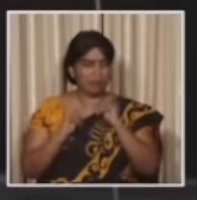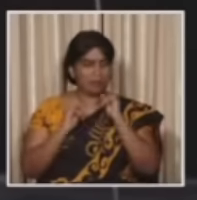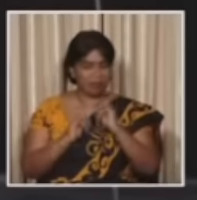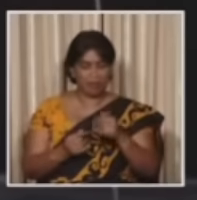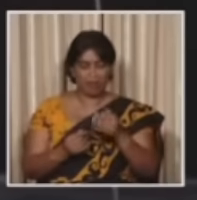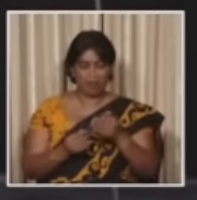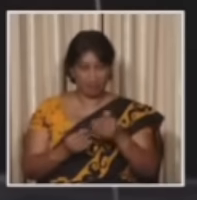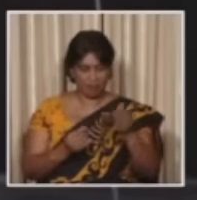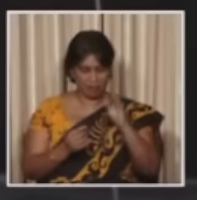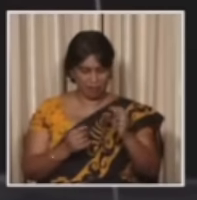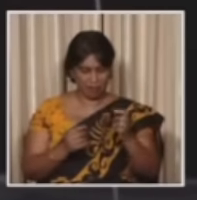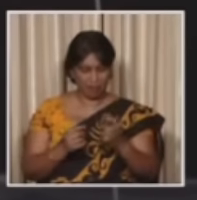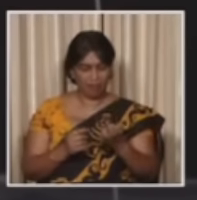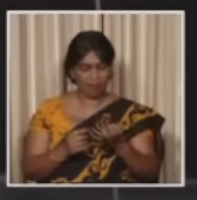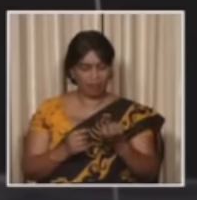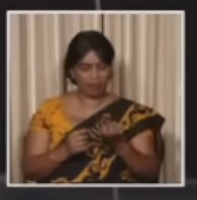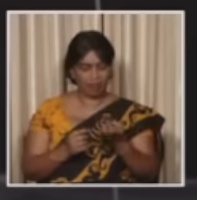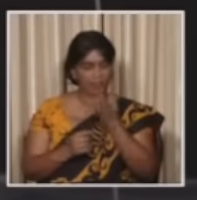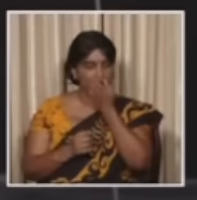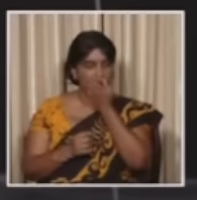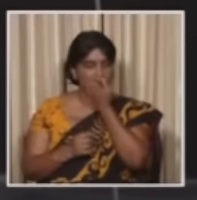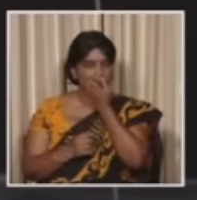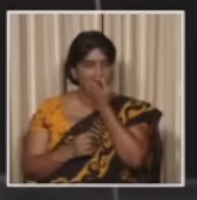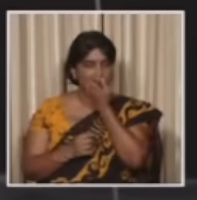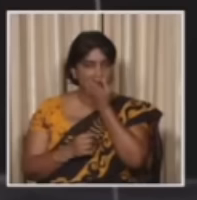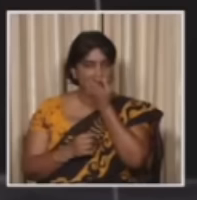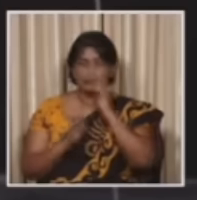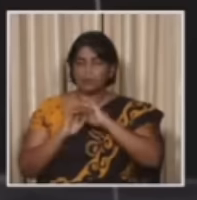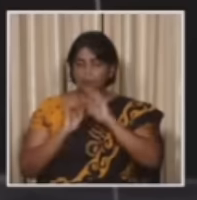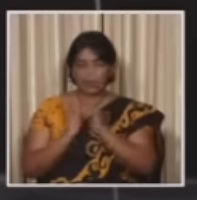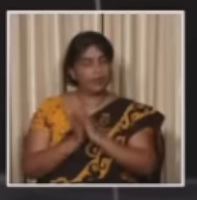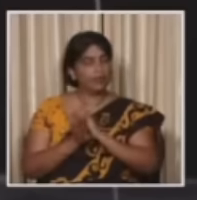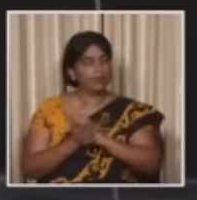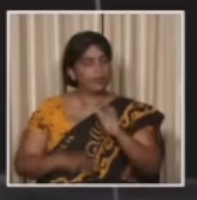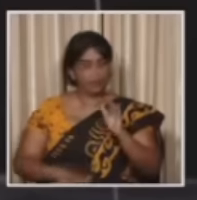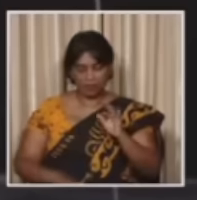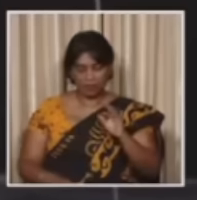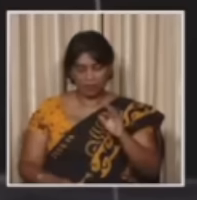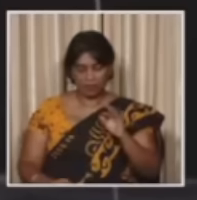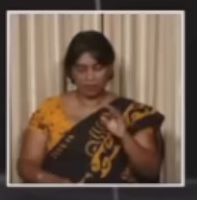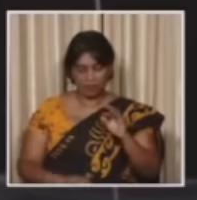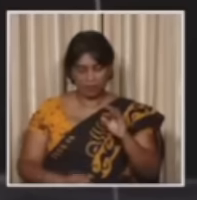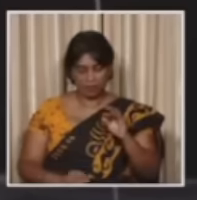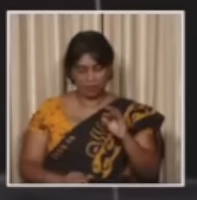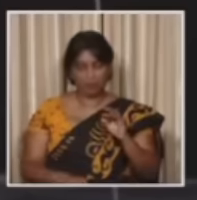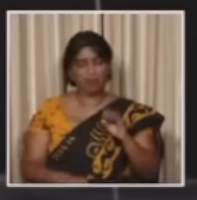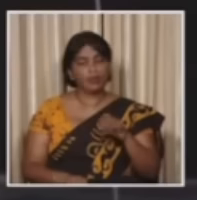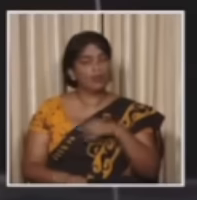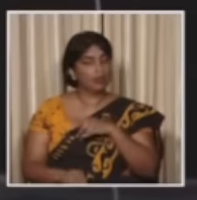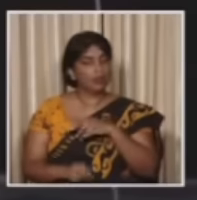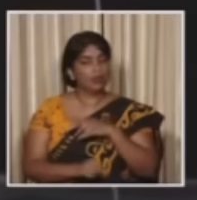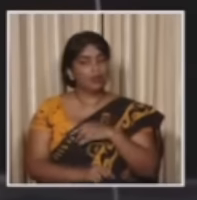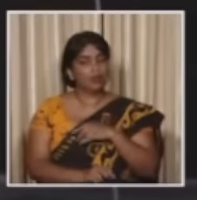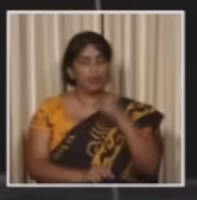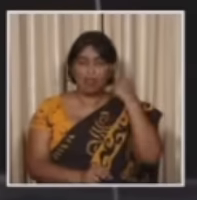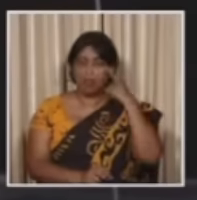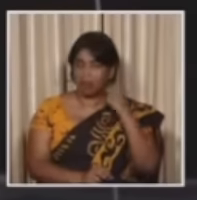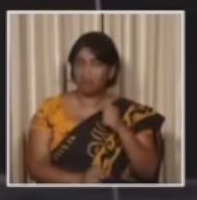වෙන. ඒ නිසා අපි මං හිතනවා අපේ ඒ සේවාව ලබා ගන්න මිනිසුන්ට වෙන ඒ